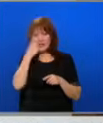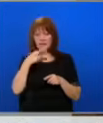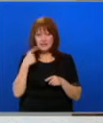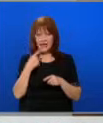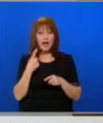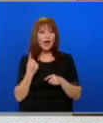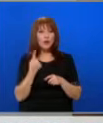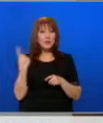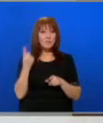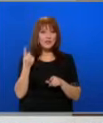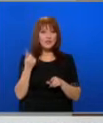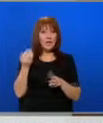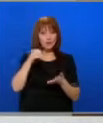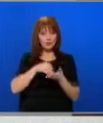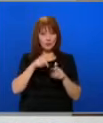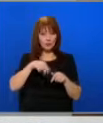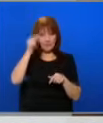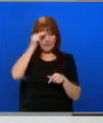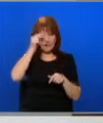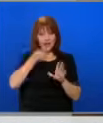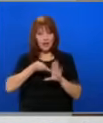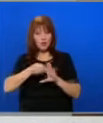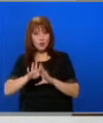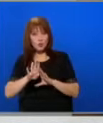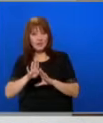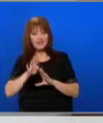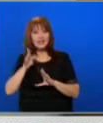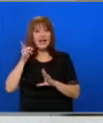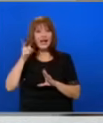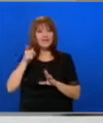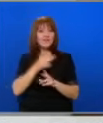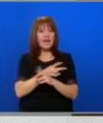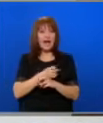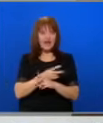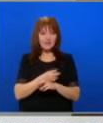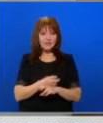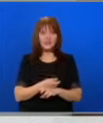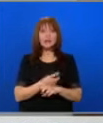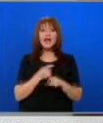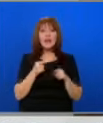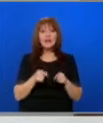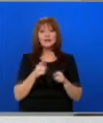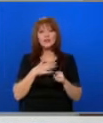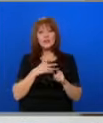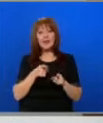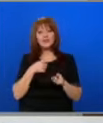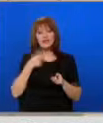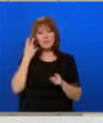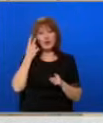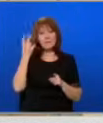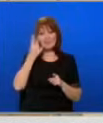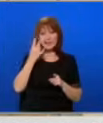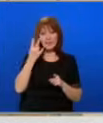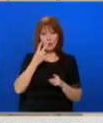са стъпили в България и след това са отишли до Австрия. Или за друг тип механизъм. За прилагането на Дъблинското споразумение, което България е